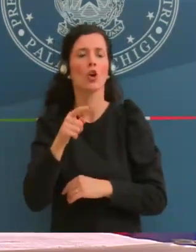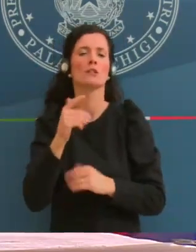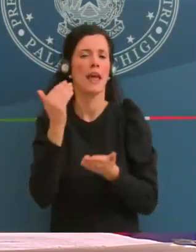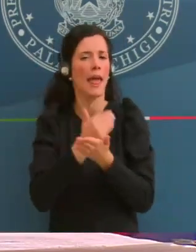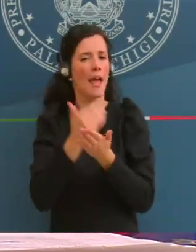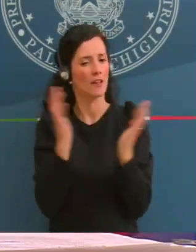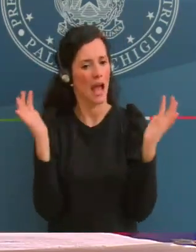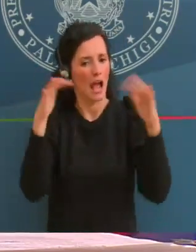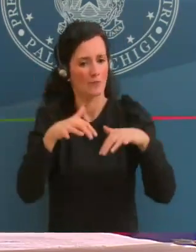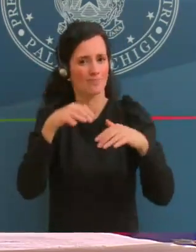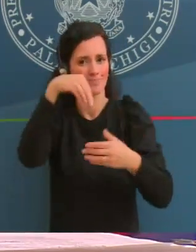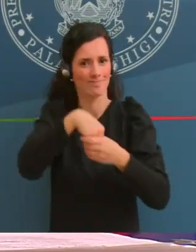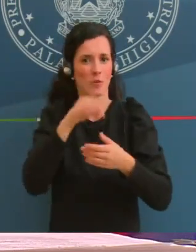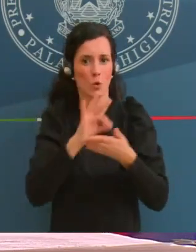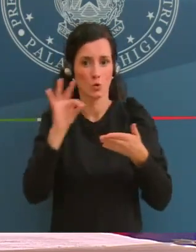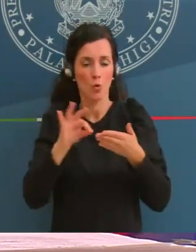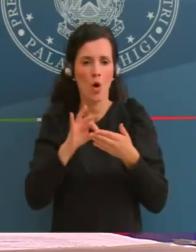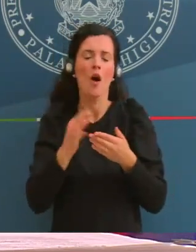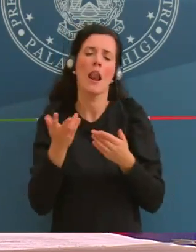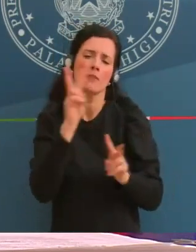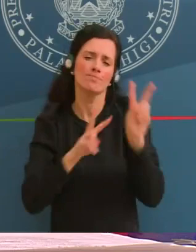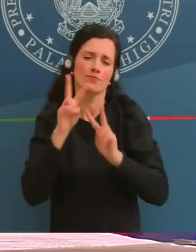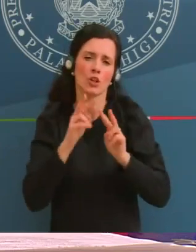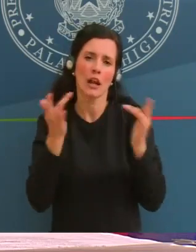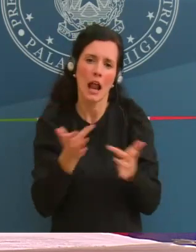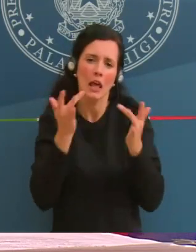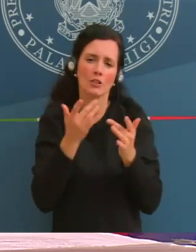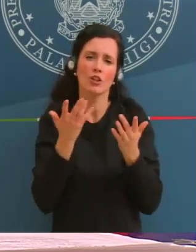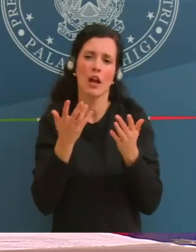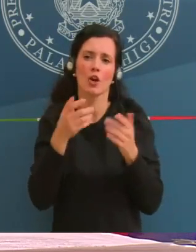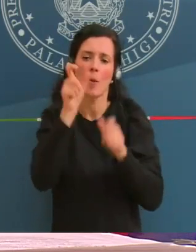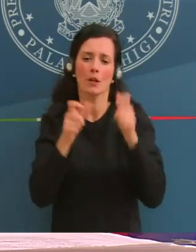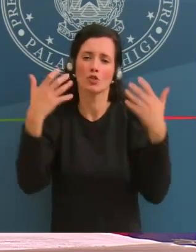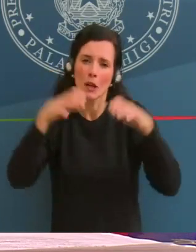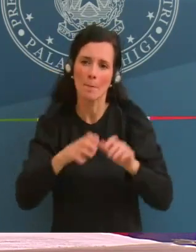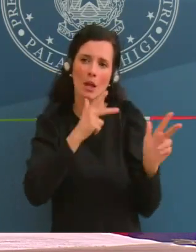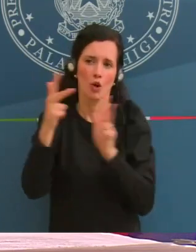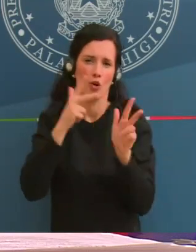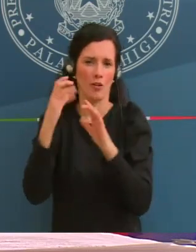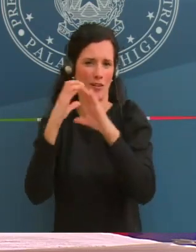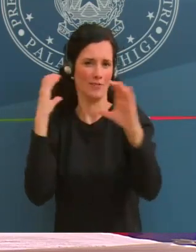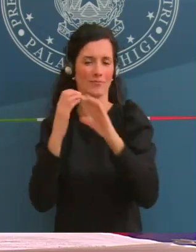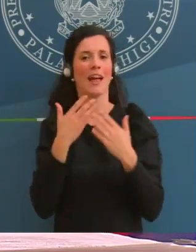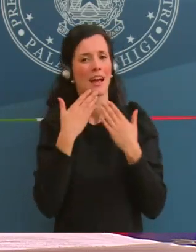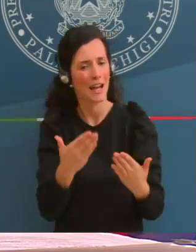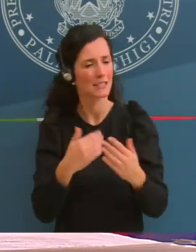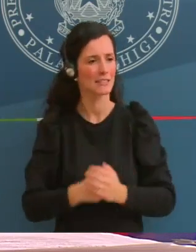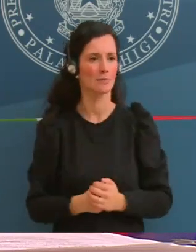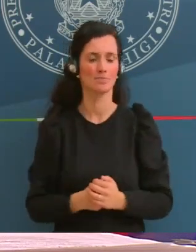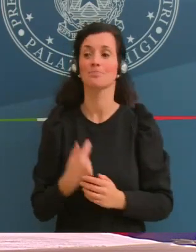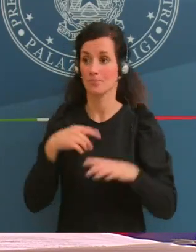a quest'ultima domanda per quanto riguarda la scuola tenga conto che assolutamente non vogliamo escludere